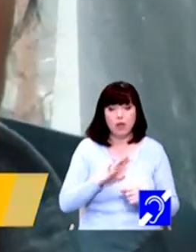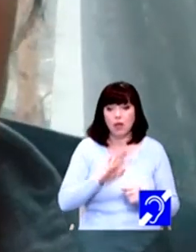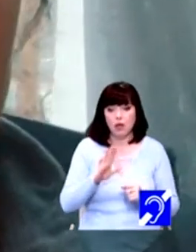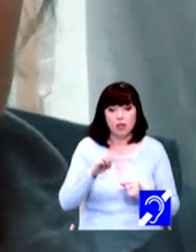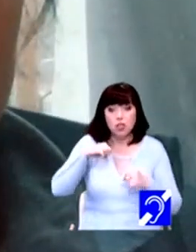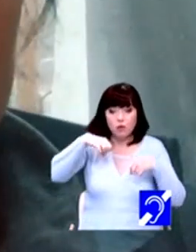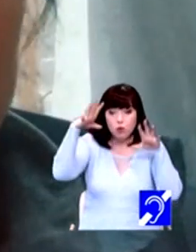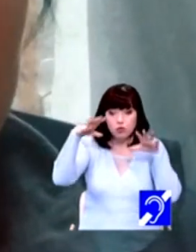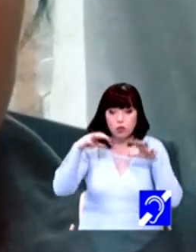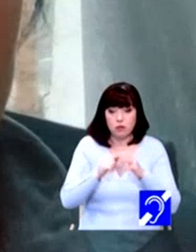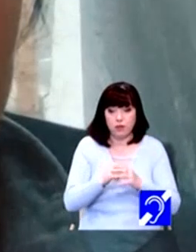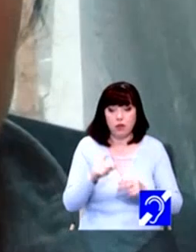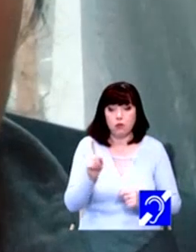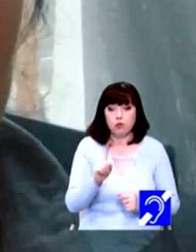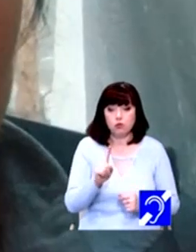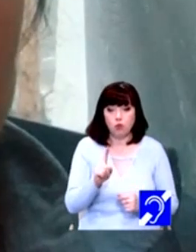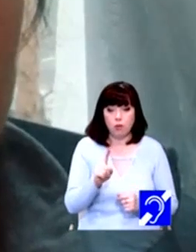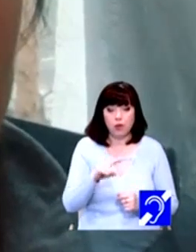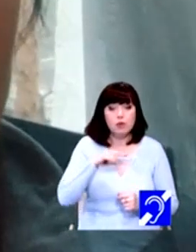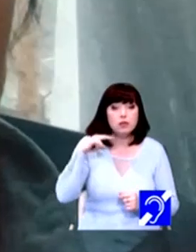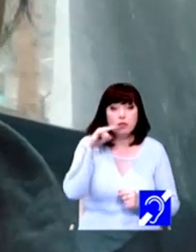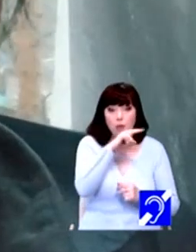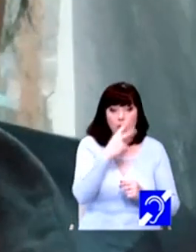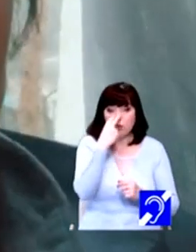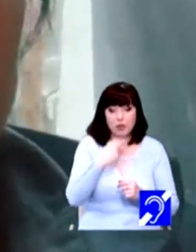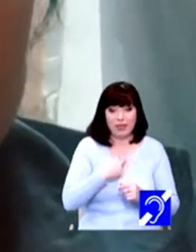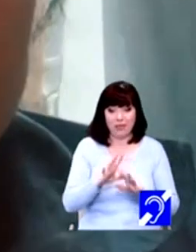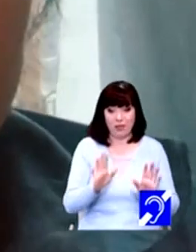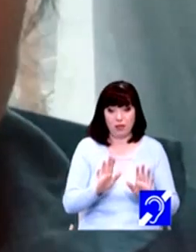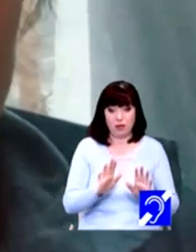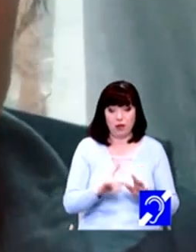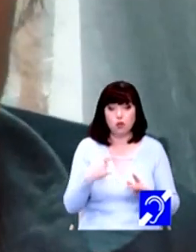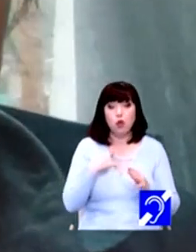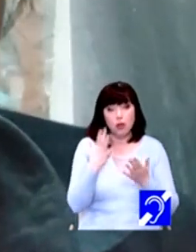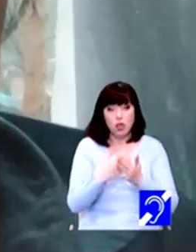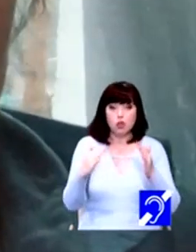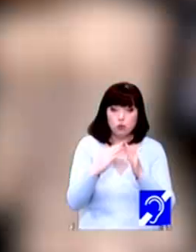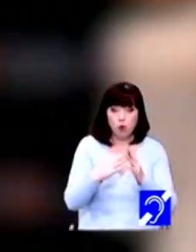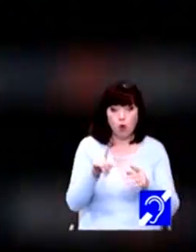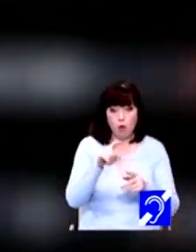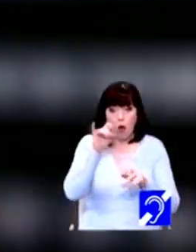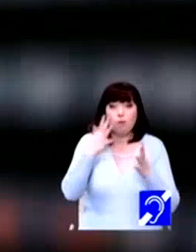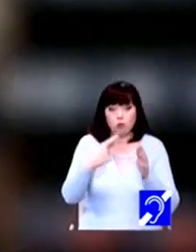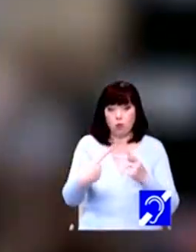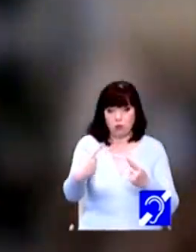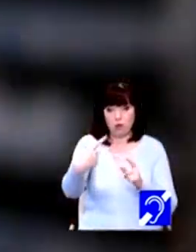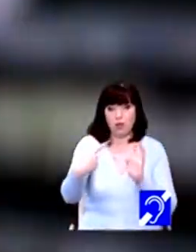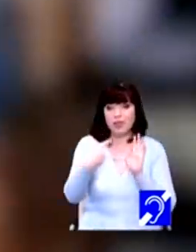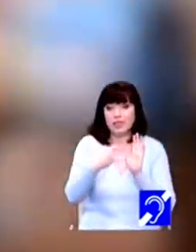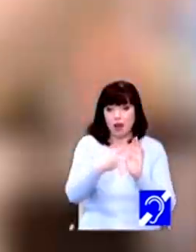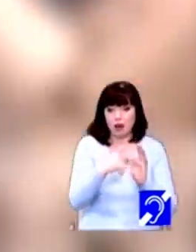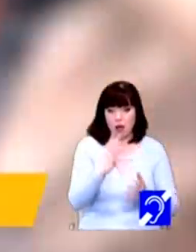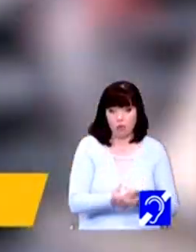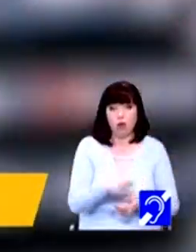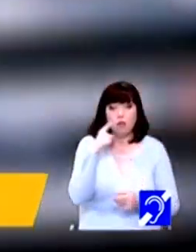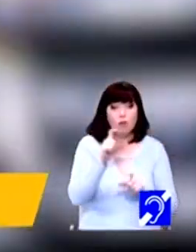Ne încercăm să nu включать свет, чтобы самолеты не смогли видеть наши дома и стрелять по ним. Femeia spune că în magazine nu